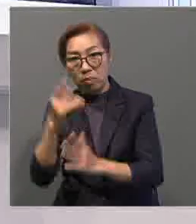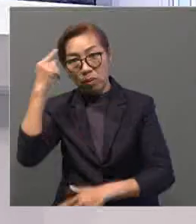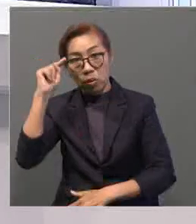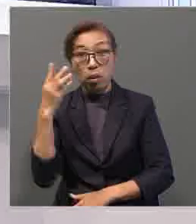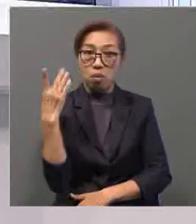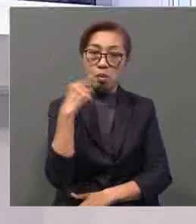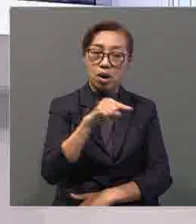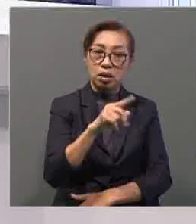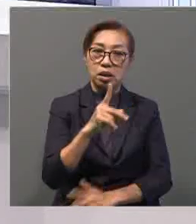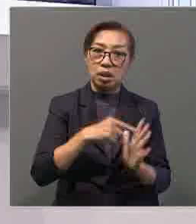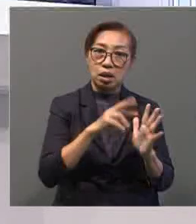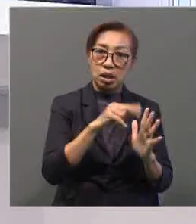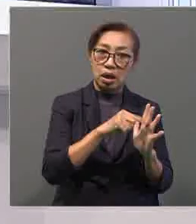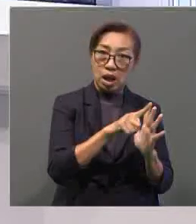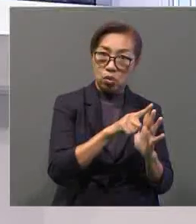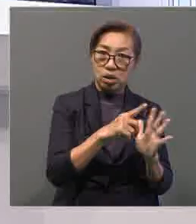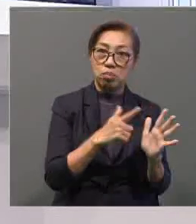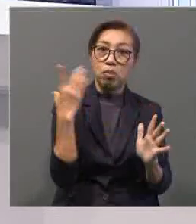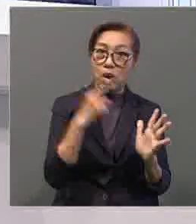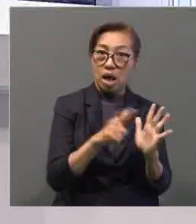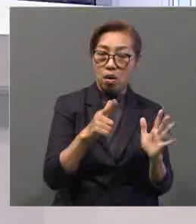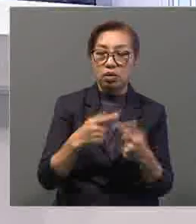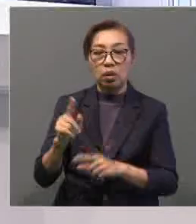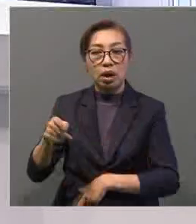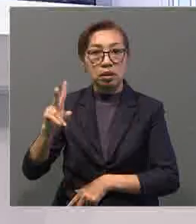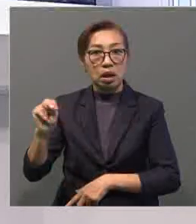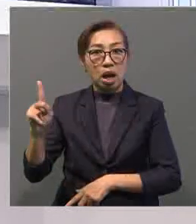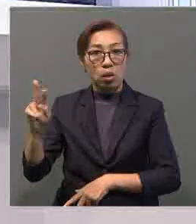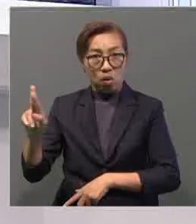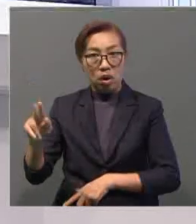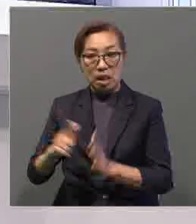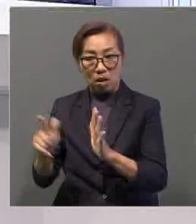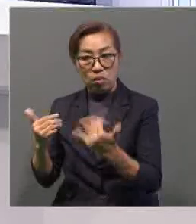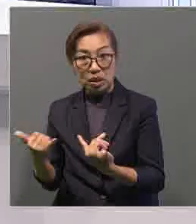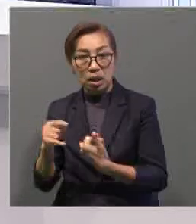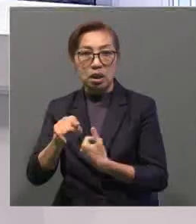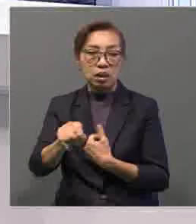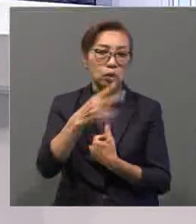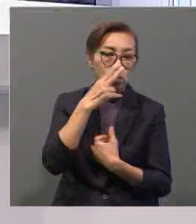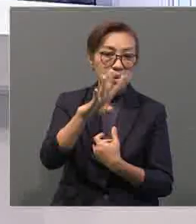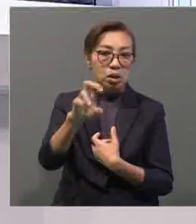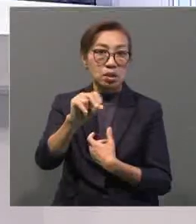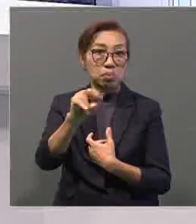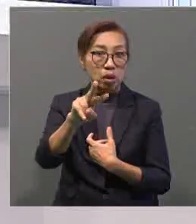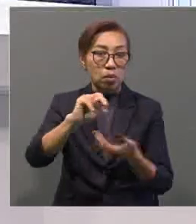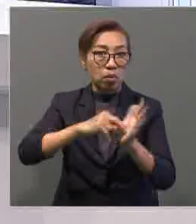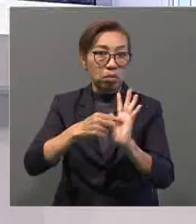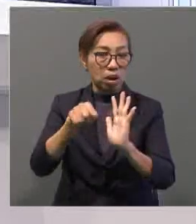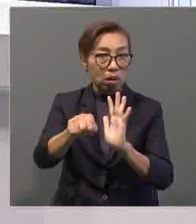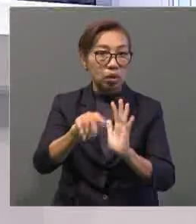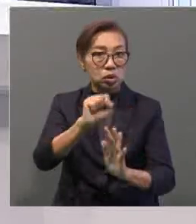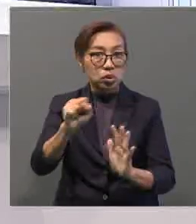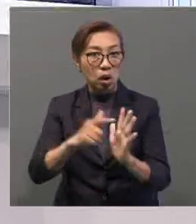การุณด้วยนะส่วนคุณธนกรอาจจะนัดเป็นวันนี้แหละตัวเลขต้องดูเพราะว่าจำนวนสสน้อยน้อยขึ้นเรื่อยๆ